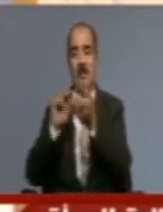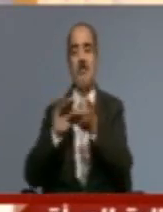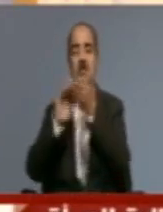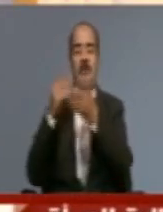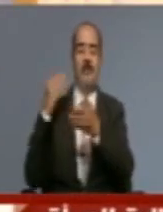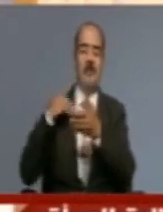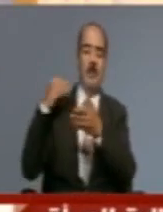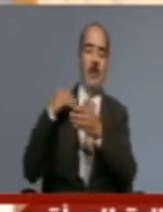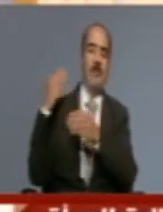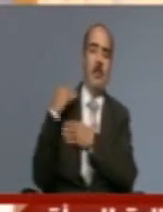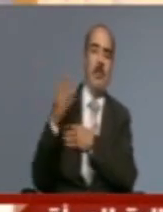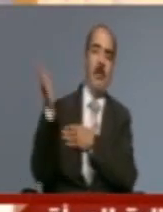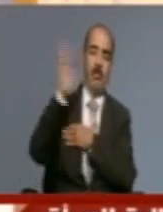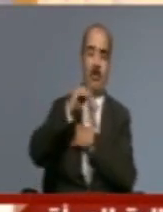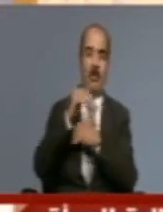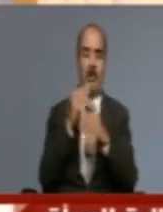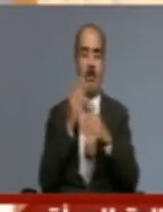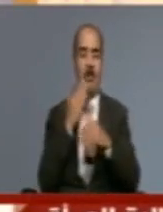المرأة المصرية.